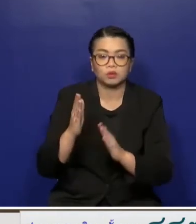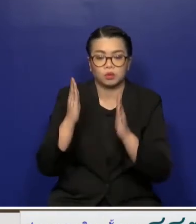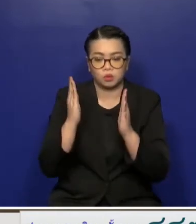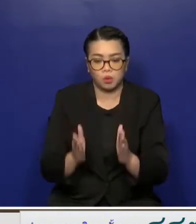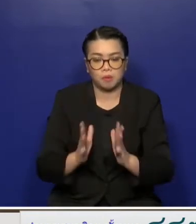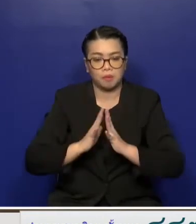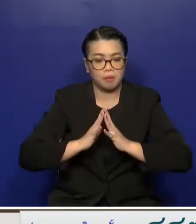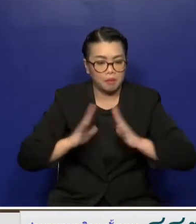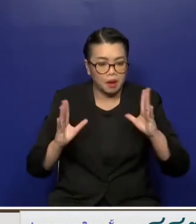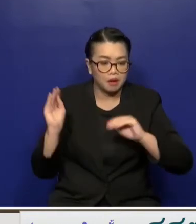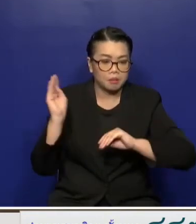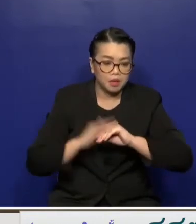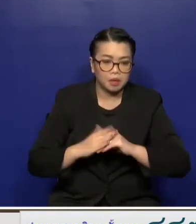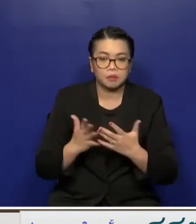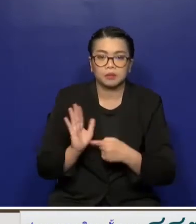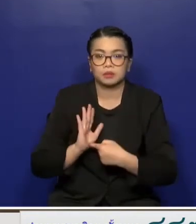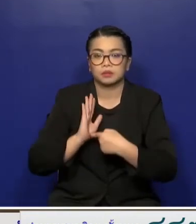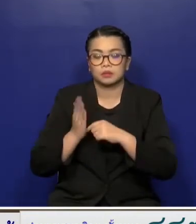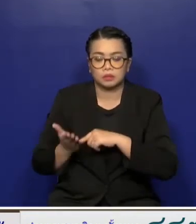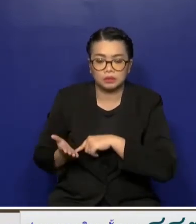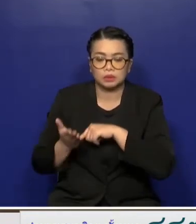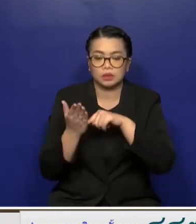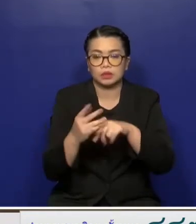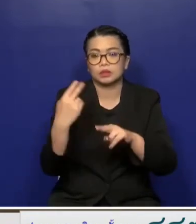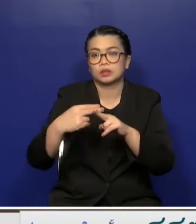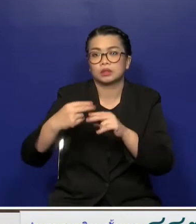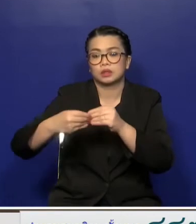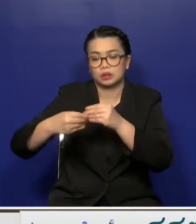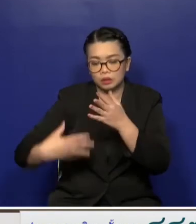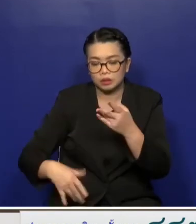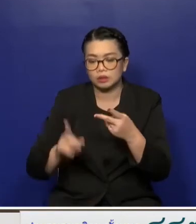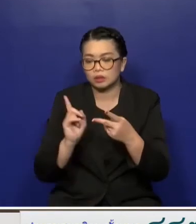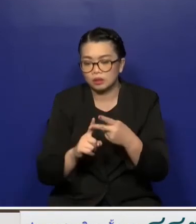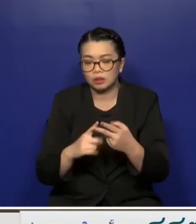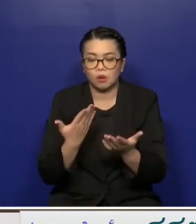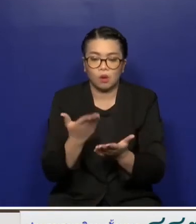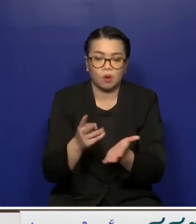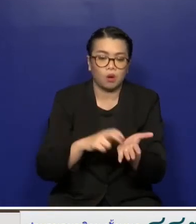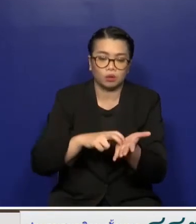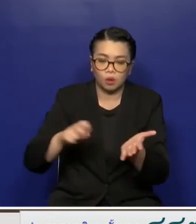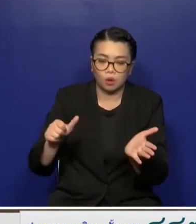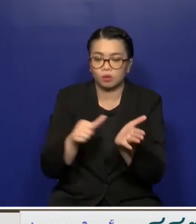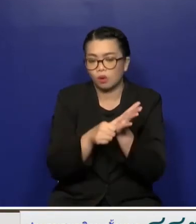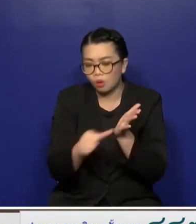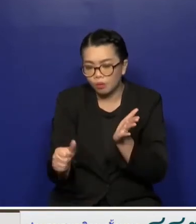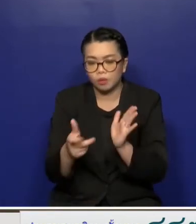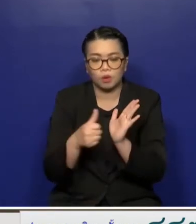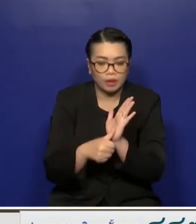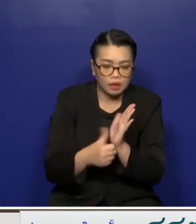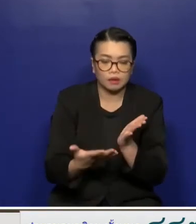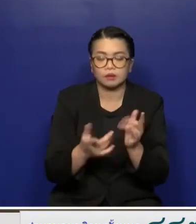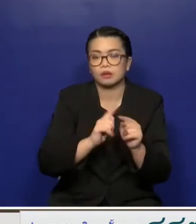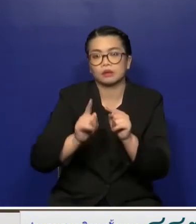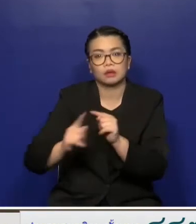ากขึ้นไม่ว่าจะเรื่องการเสนอชื่อก็ตามหรือถอดถอนก็ตามเนี่ยยิ่งเป็นความยากลำบากมากแต่จำน